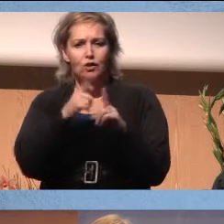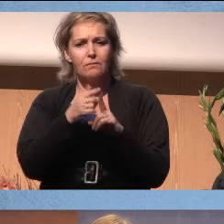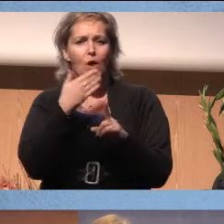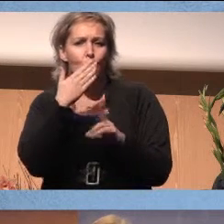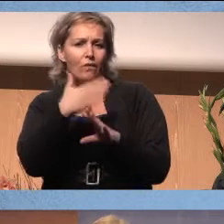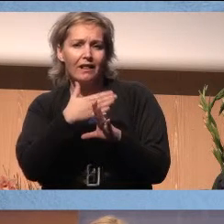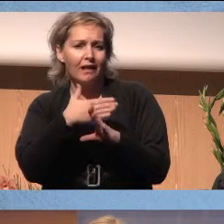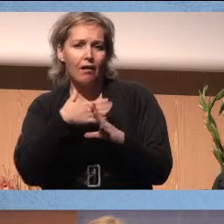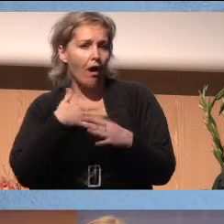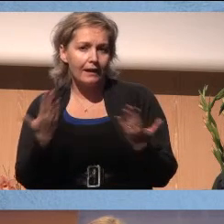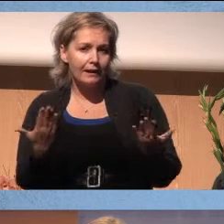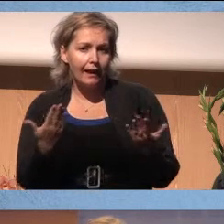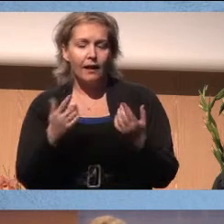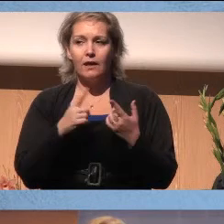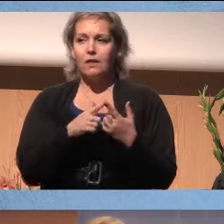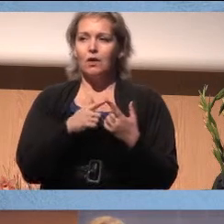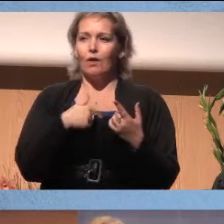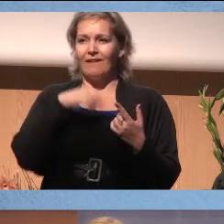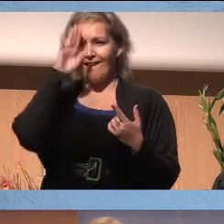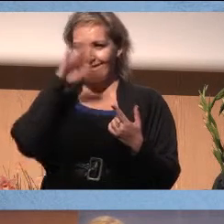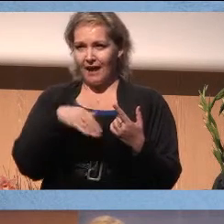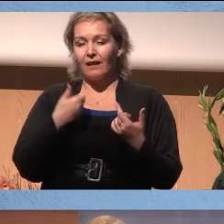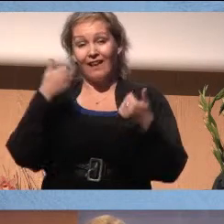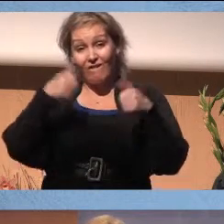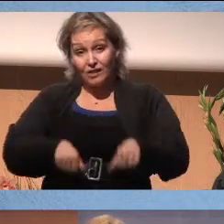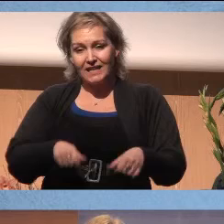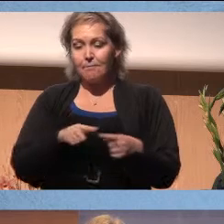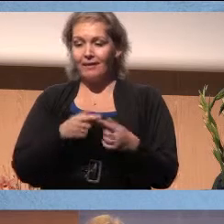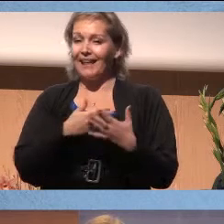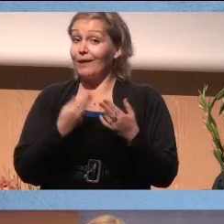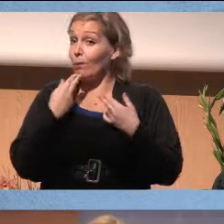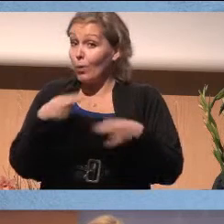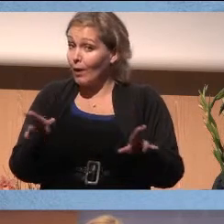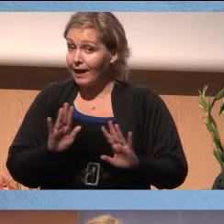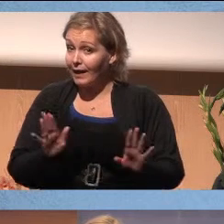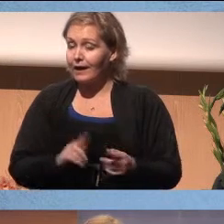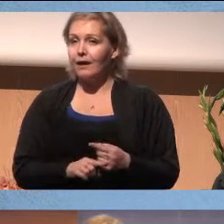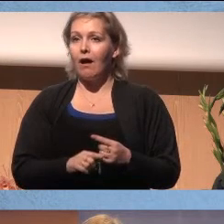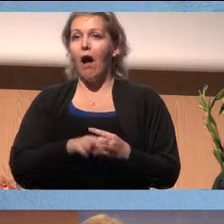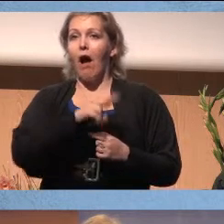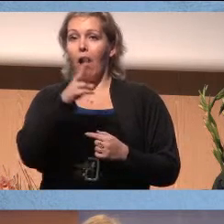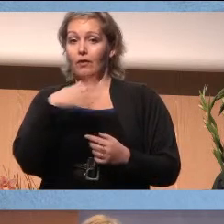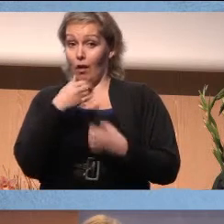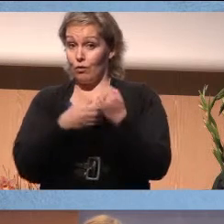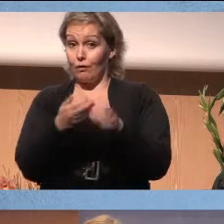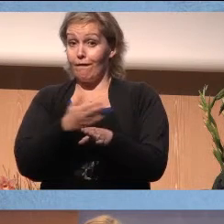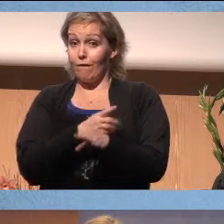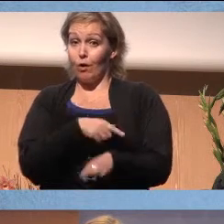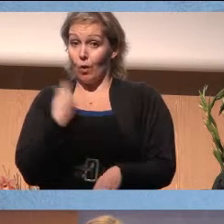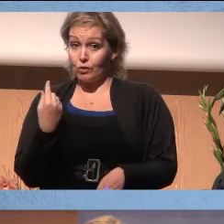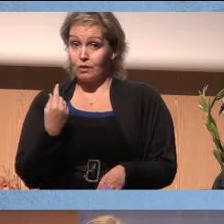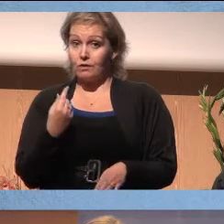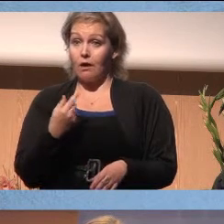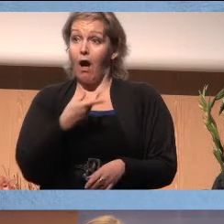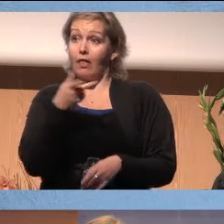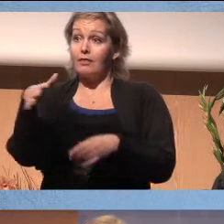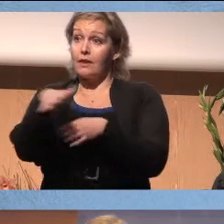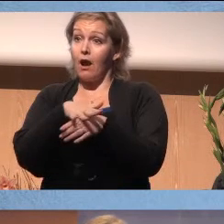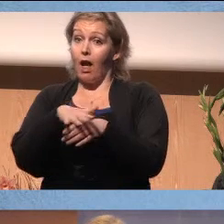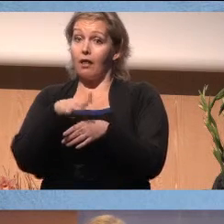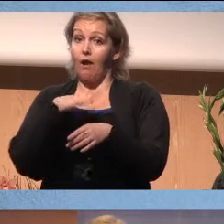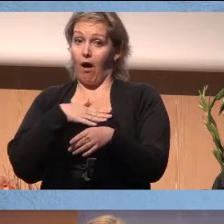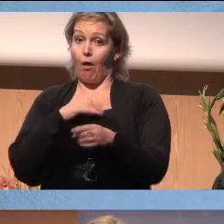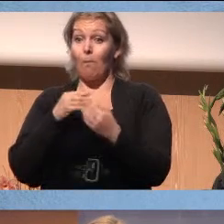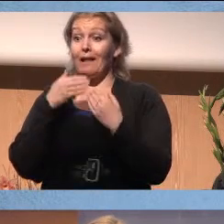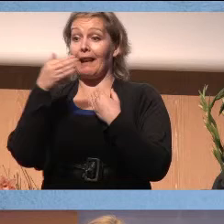god kvalitet. Så vet vi også at det er vanskelig, men det er ikke umulig. Andre har gjort det før oss. Andre land nær oss har